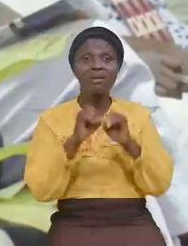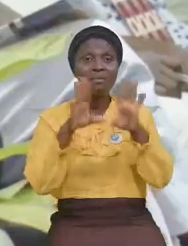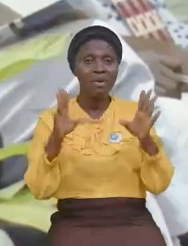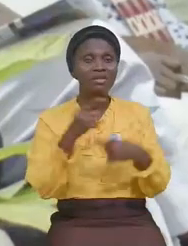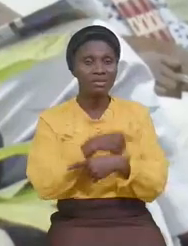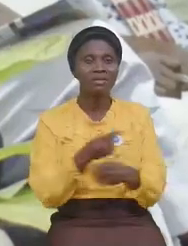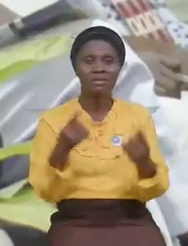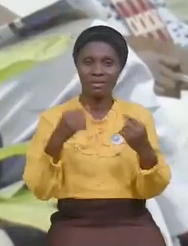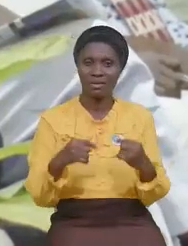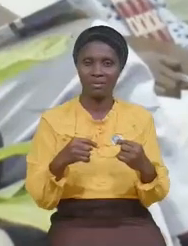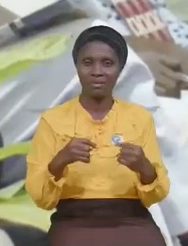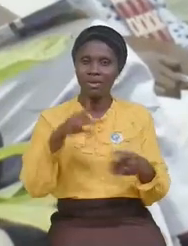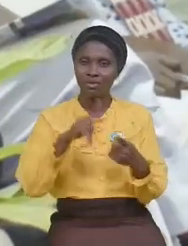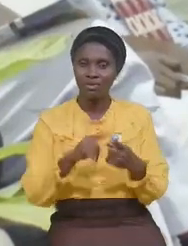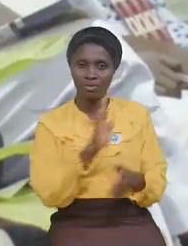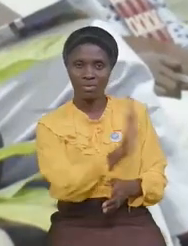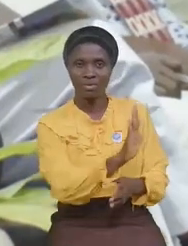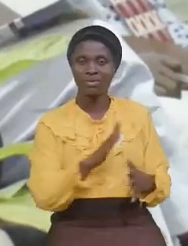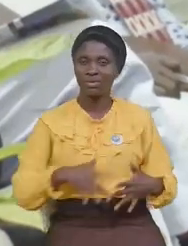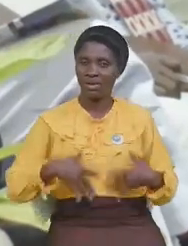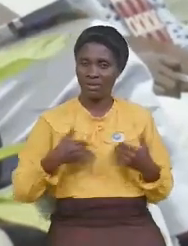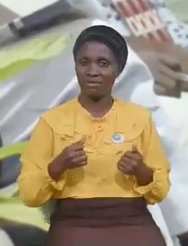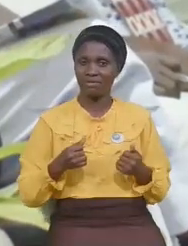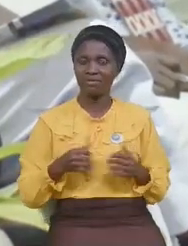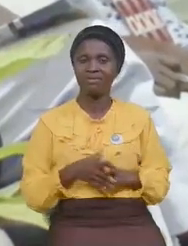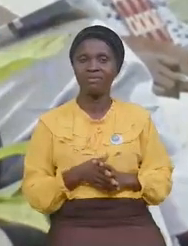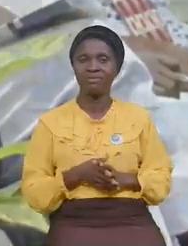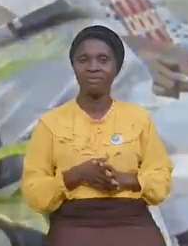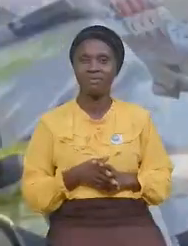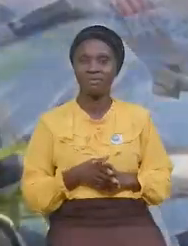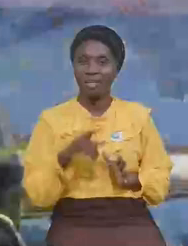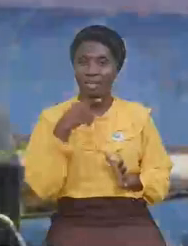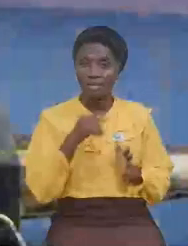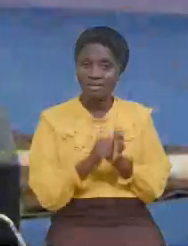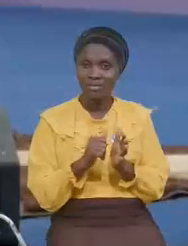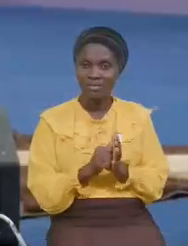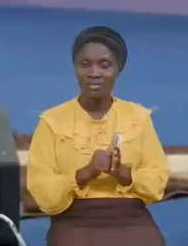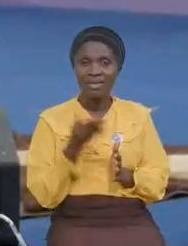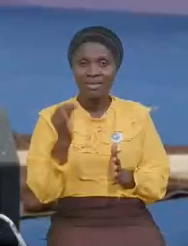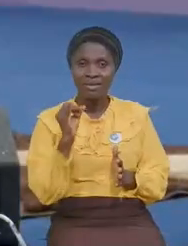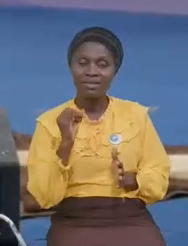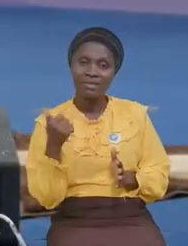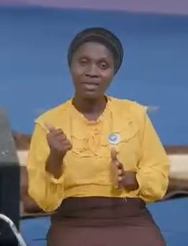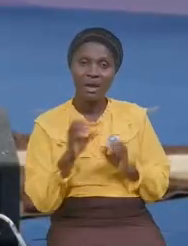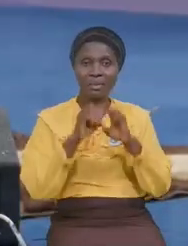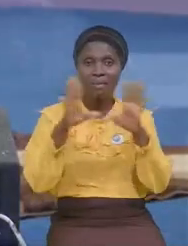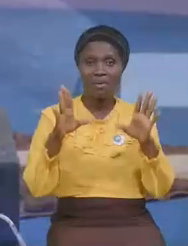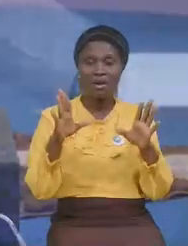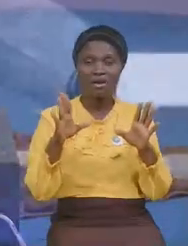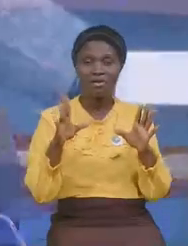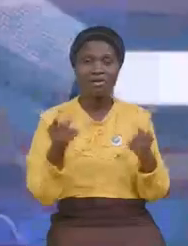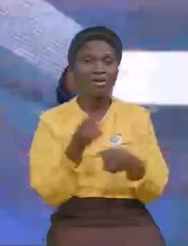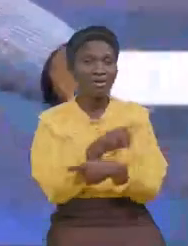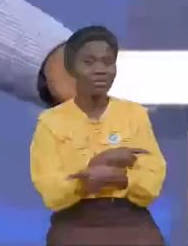Un jour éclatant, radieux, éclairé est venu dans sa vie. Il y a